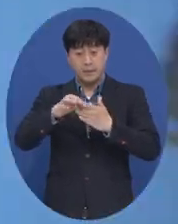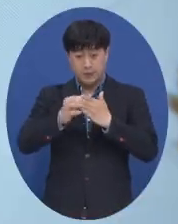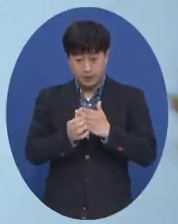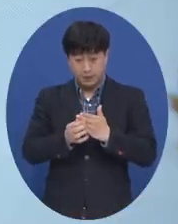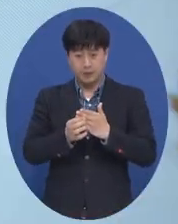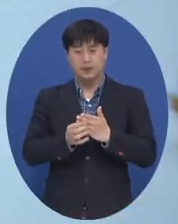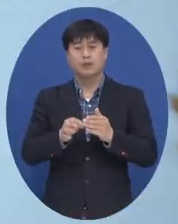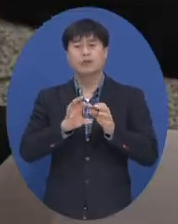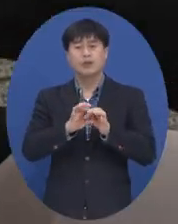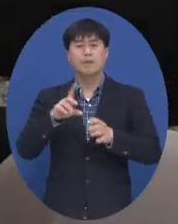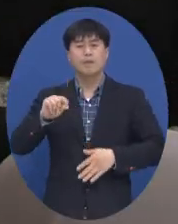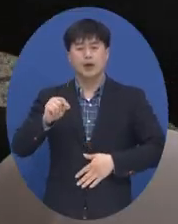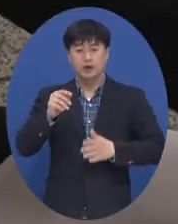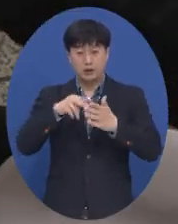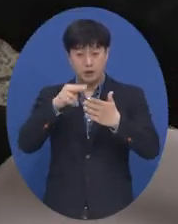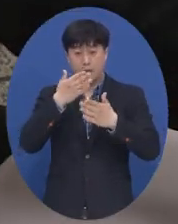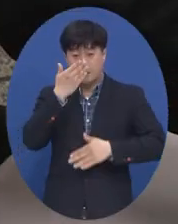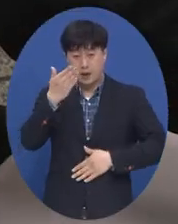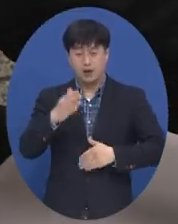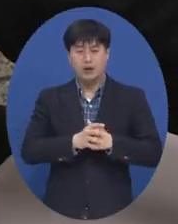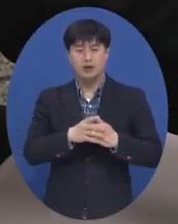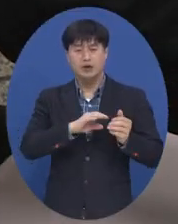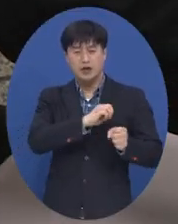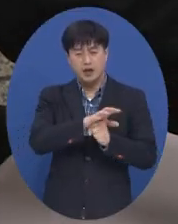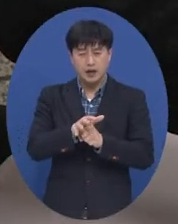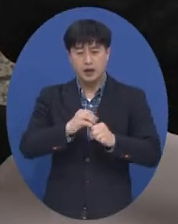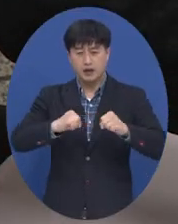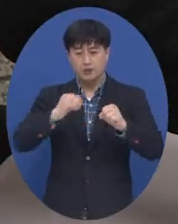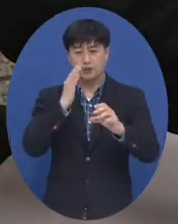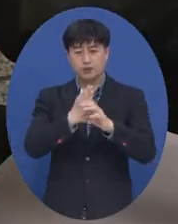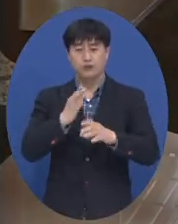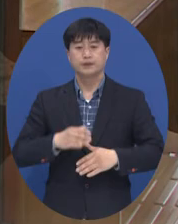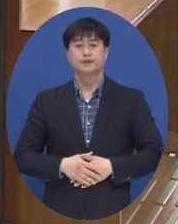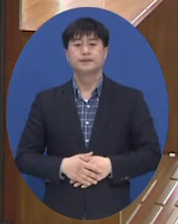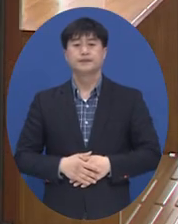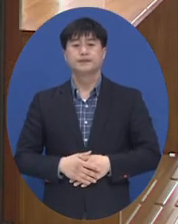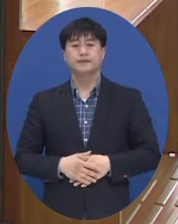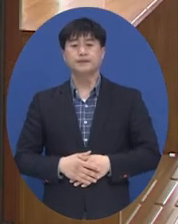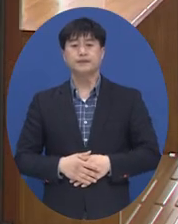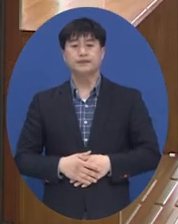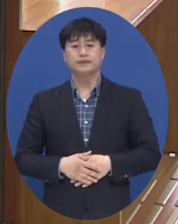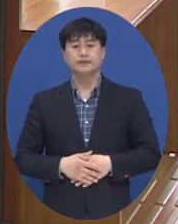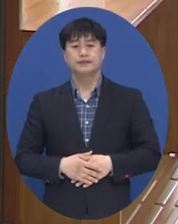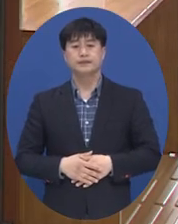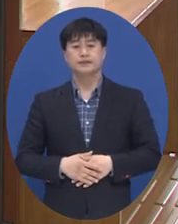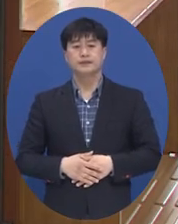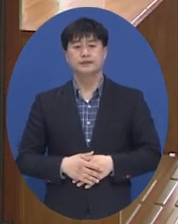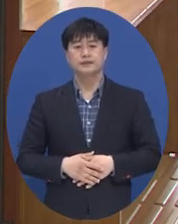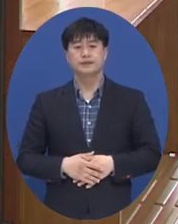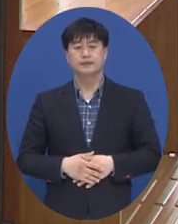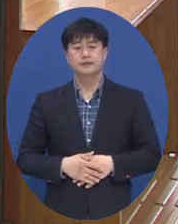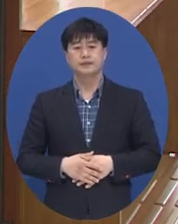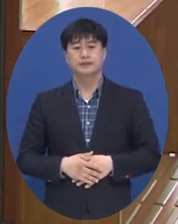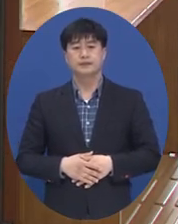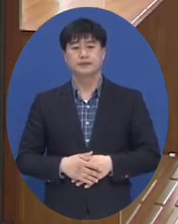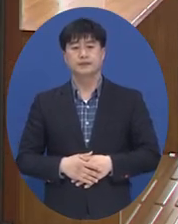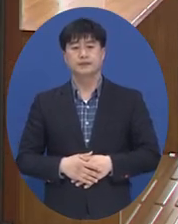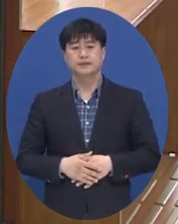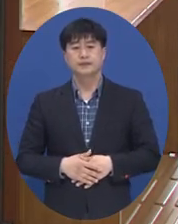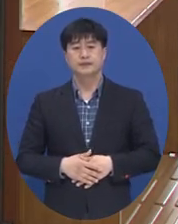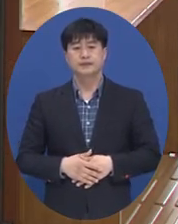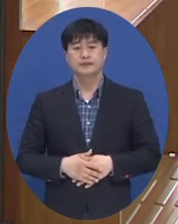있고 온라인 독서 프로그램 과 강좌도 다양하게 진행 중입니다 경주 tv 최창수 입니다